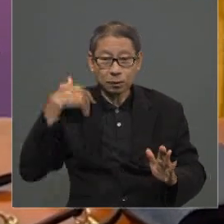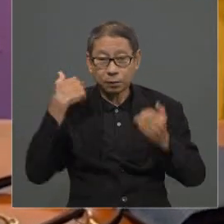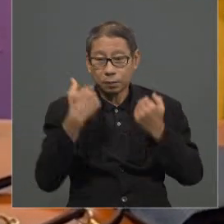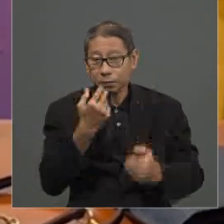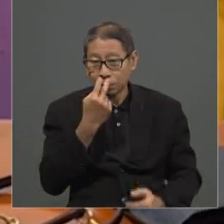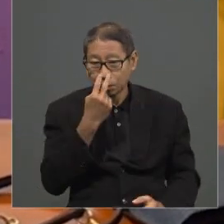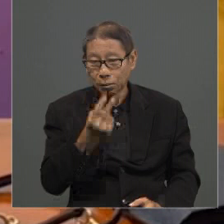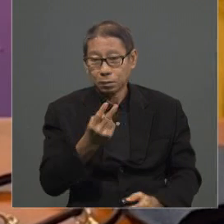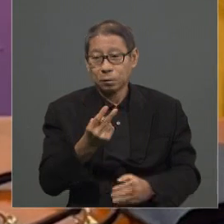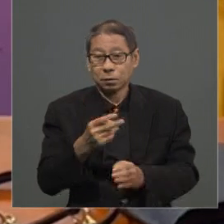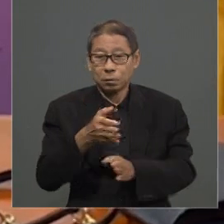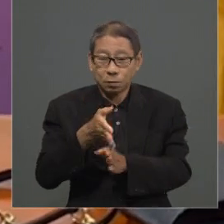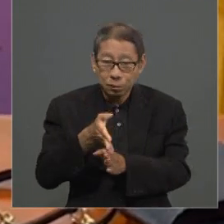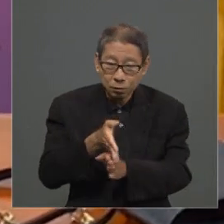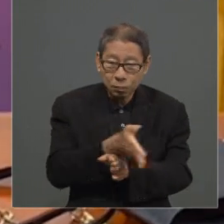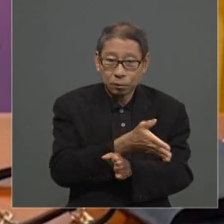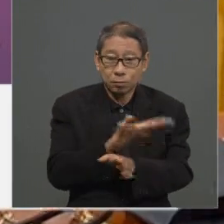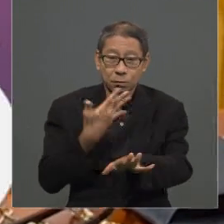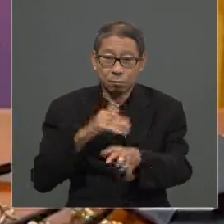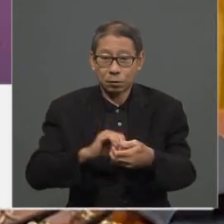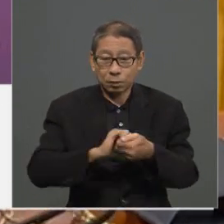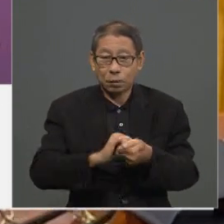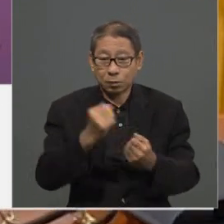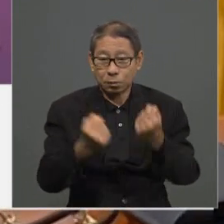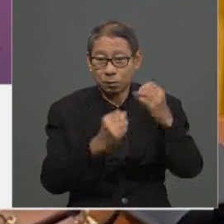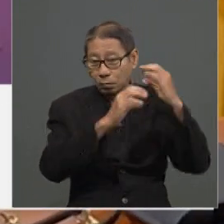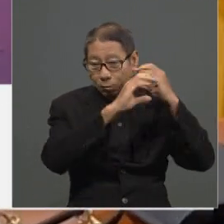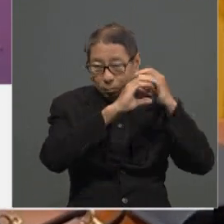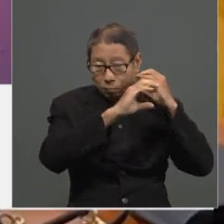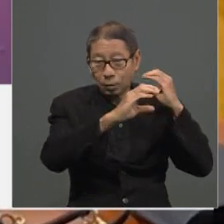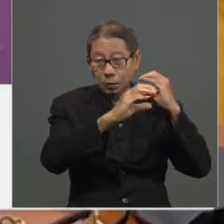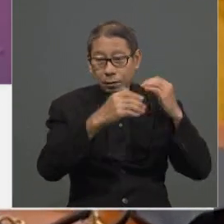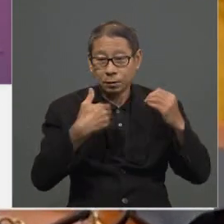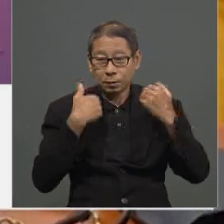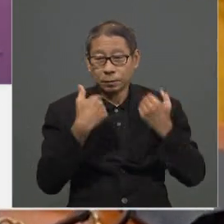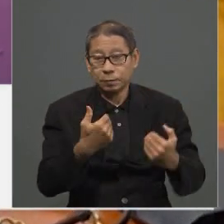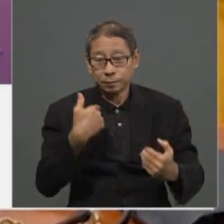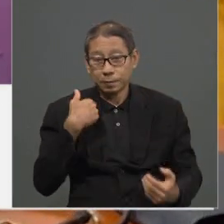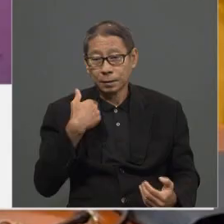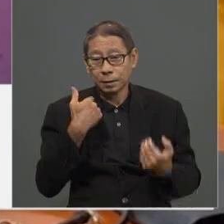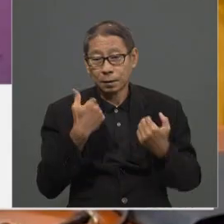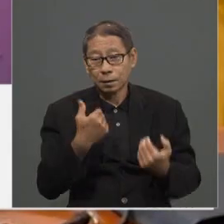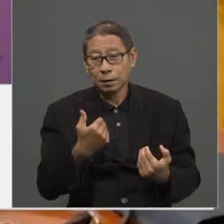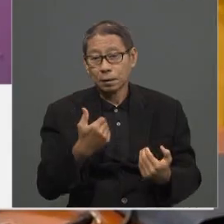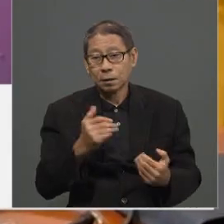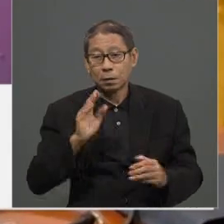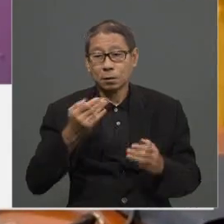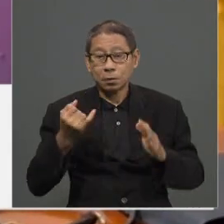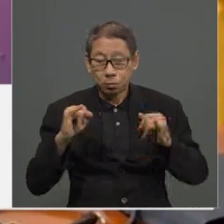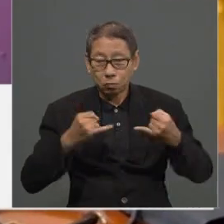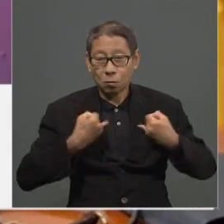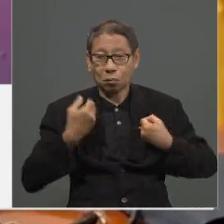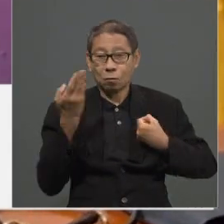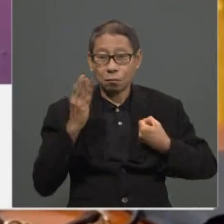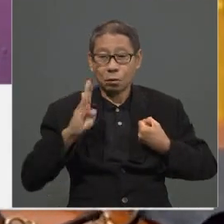ก่อนหน้านี้เจ้าหน้าที่ขนส่งลพบุรีประสานให้รถโดยสารในการประกอบกิจการของนางสาวปนิสราชินบุตรและในเครือชินบุตร